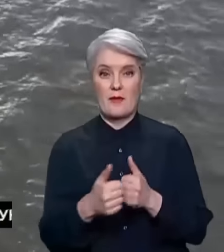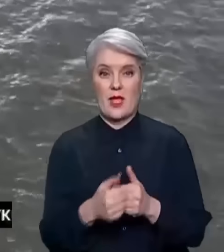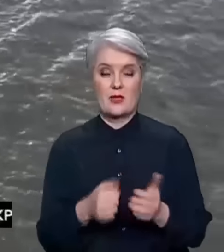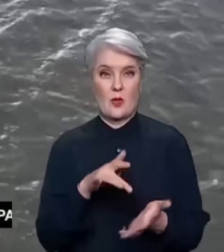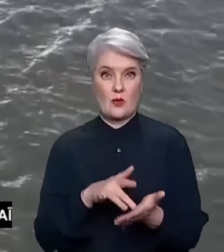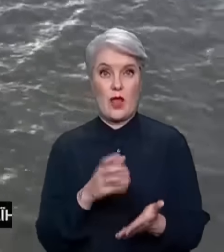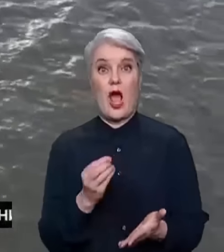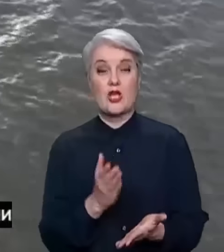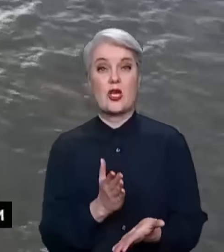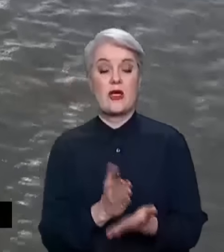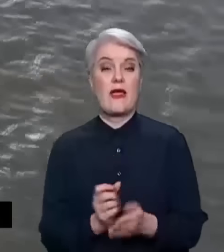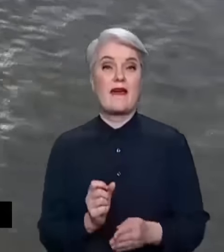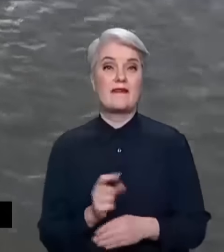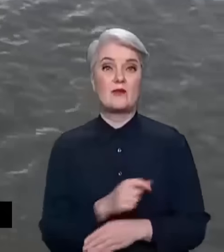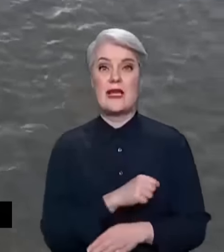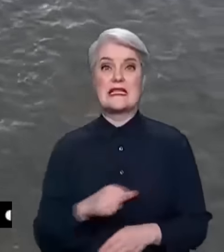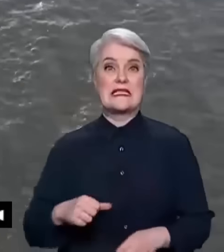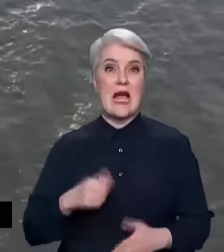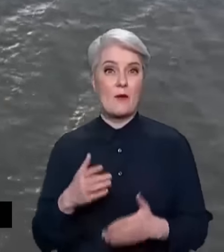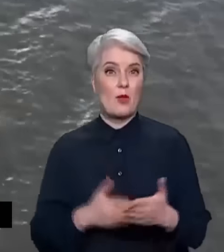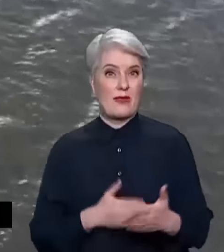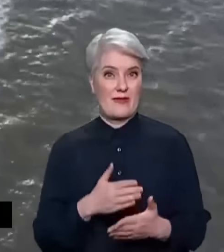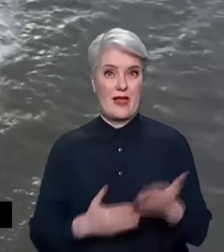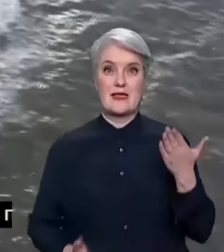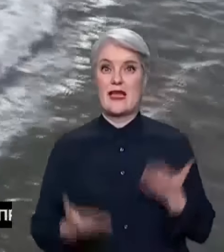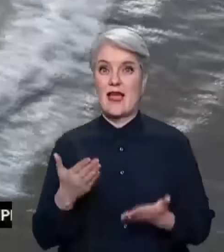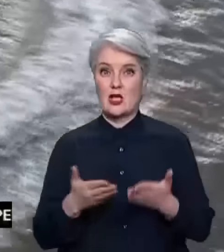самоліквідації, на випадок, якщо безпілотник пошкодять.